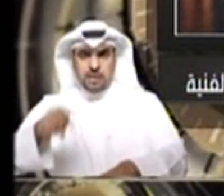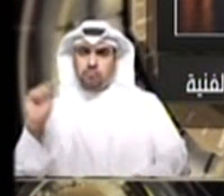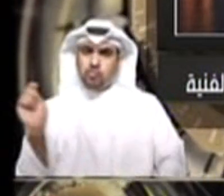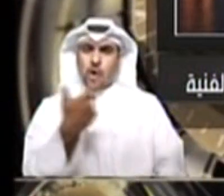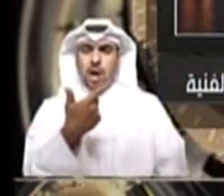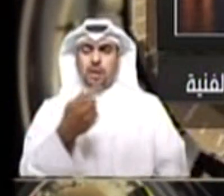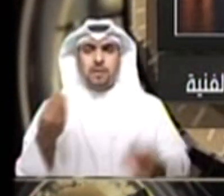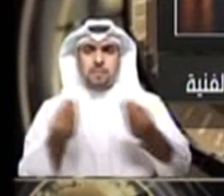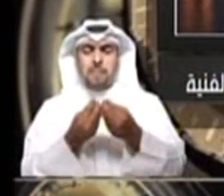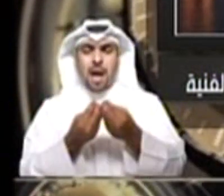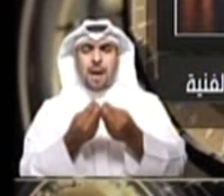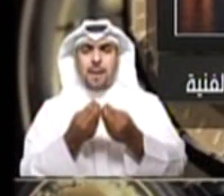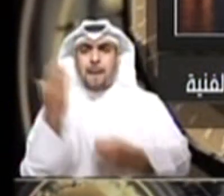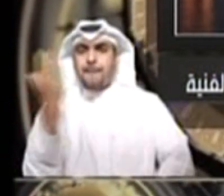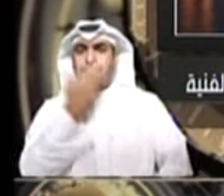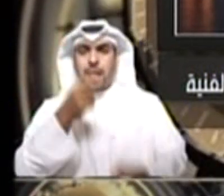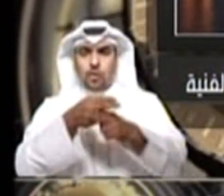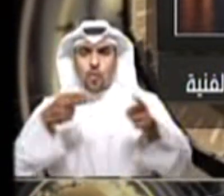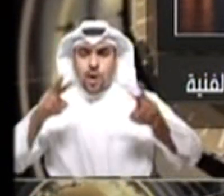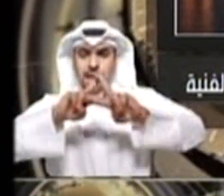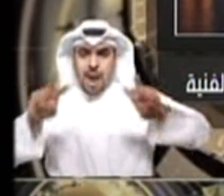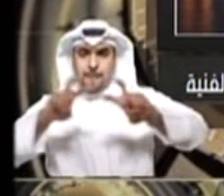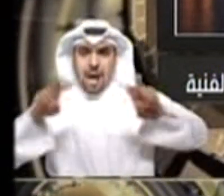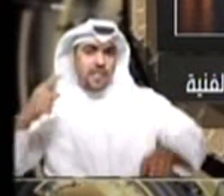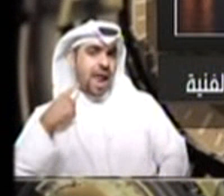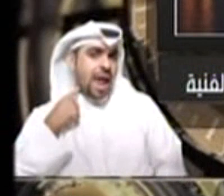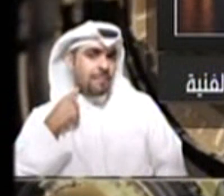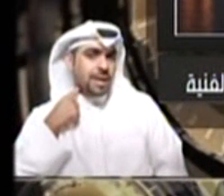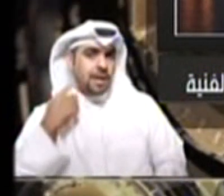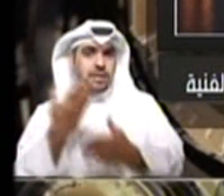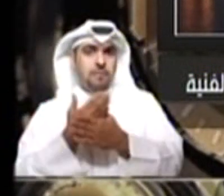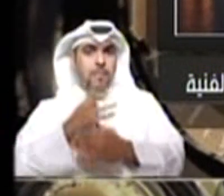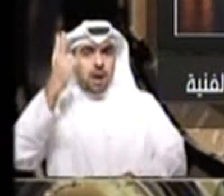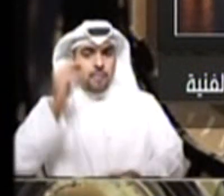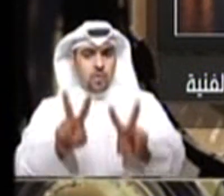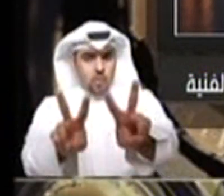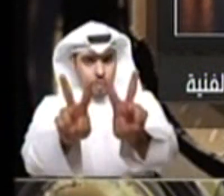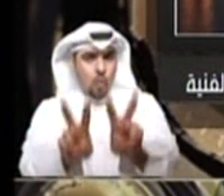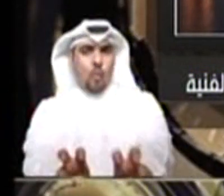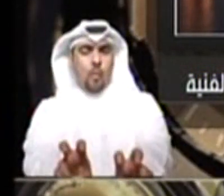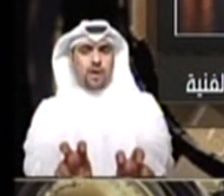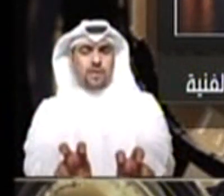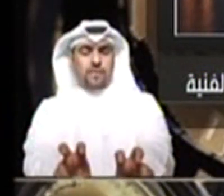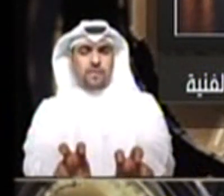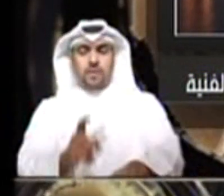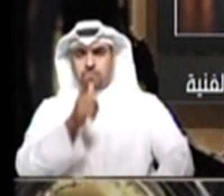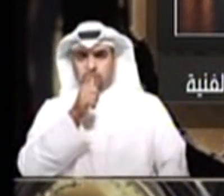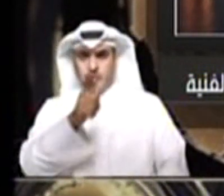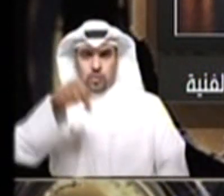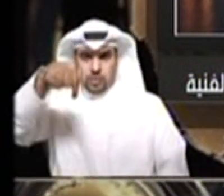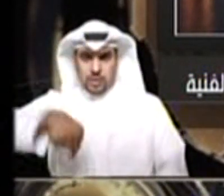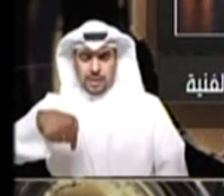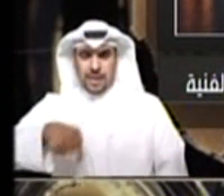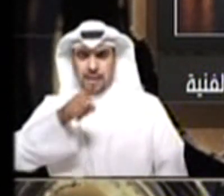العلميه للوقوف هل هذا التسرب هو عباره عن تسرب نفطي ام يعني